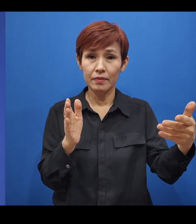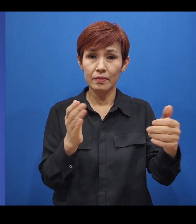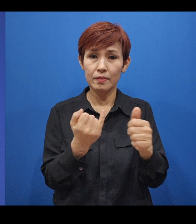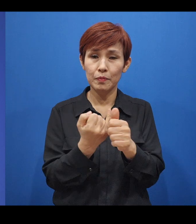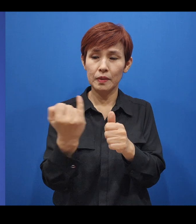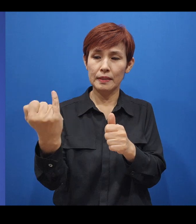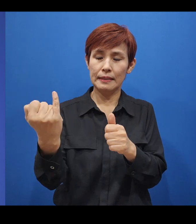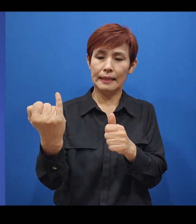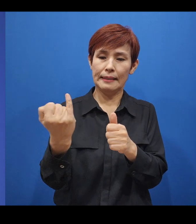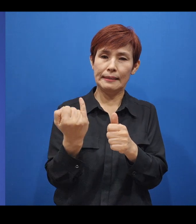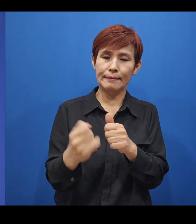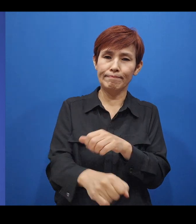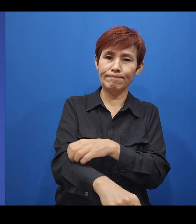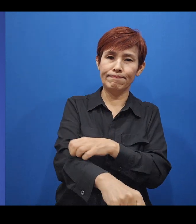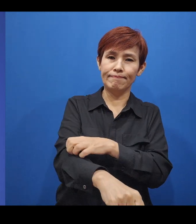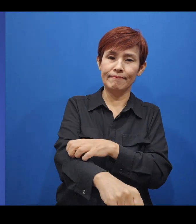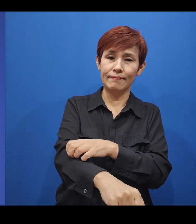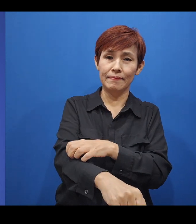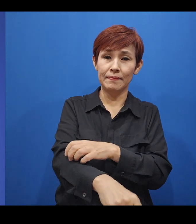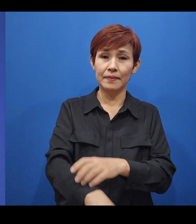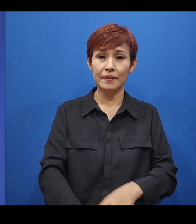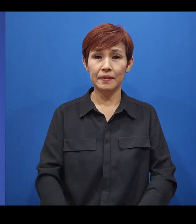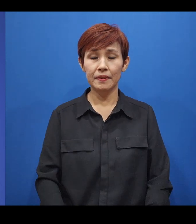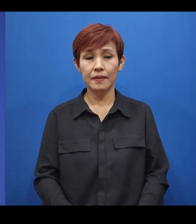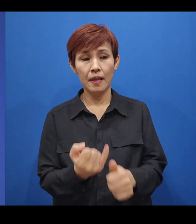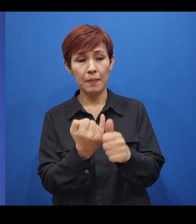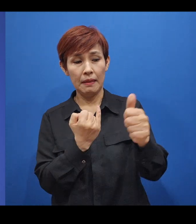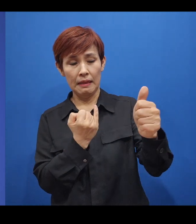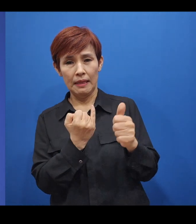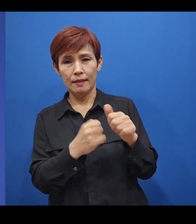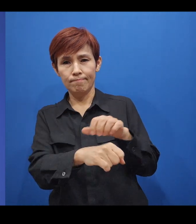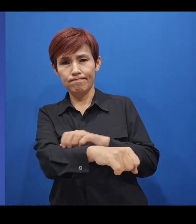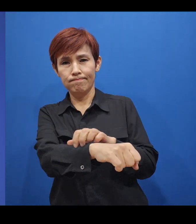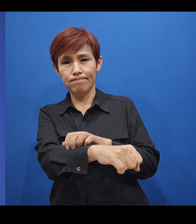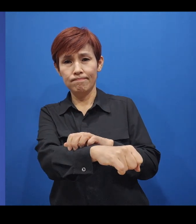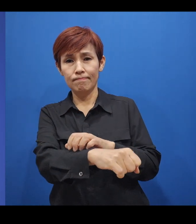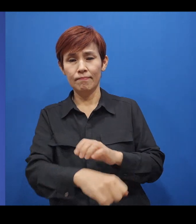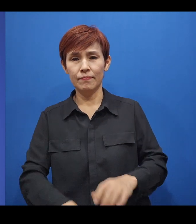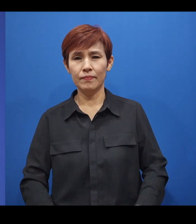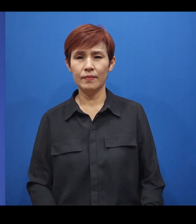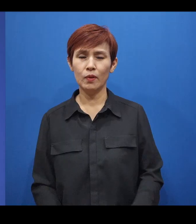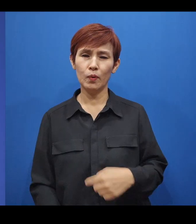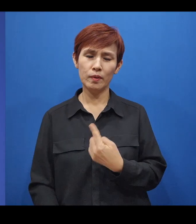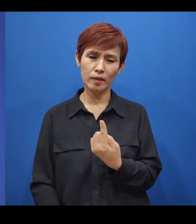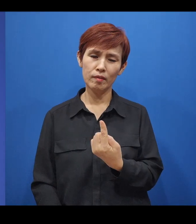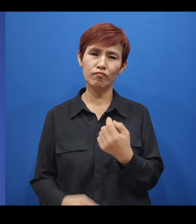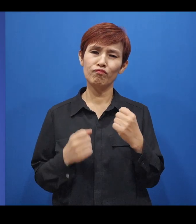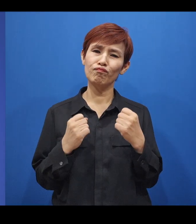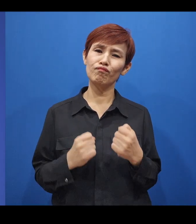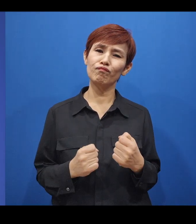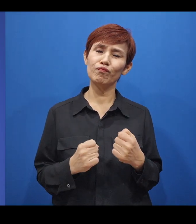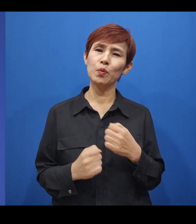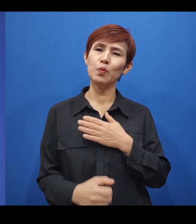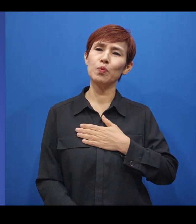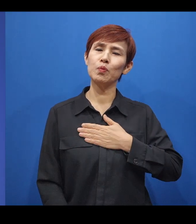옆에 있는 게 불편해요. 남편이 옆에 있는 게 그냥 불편해요. 혼자 있고 싶어요.